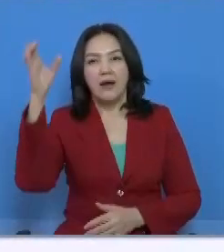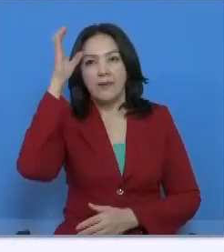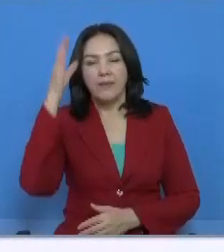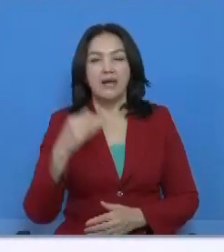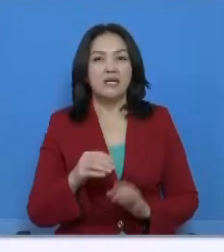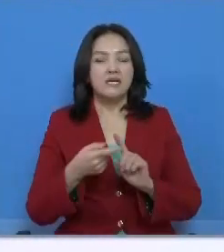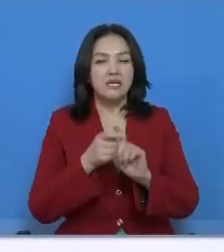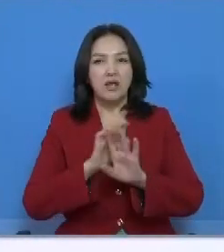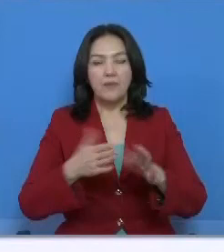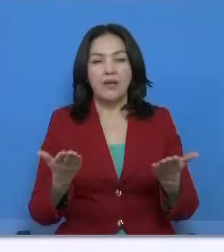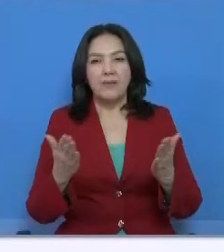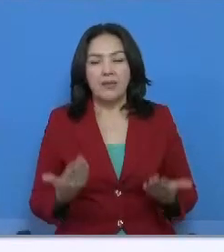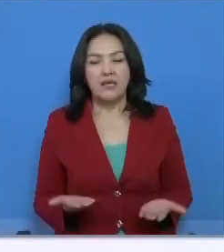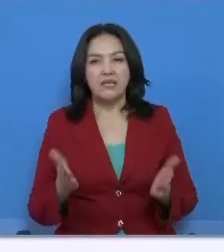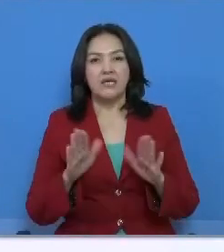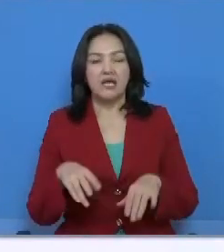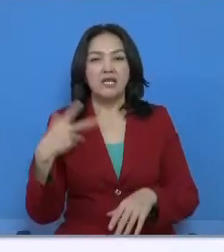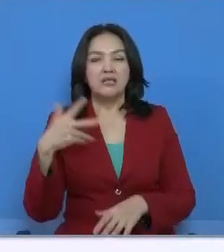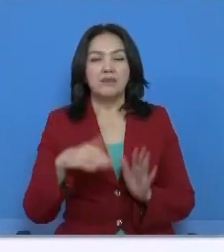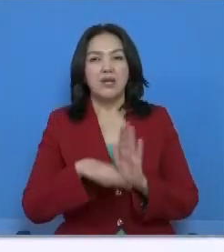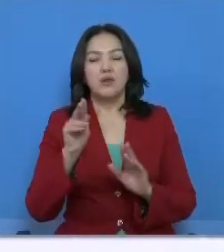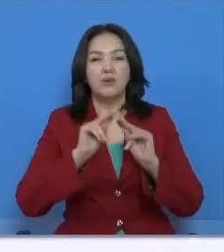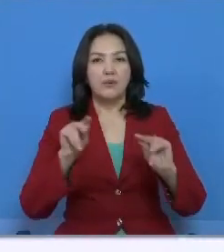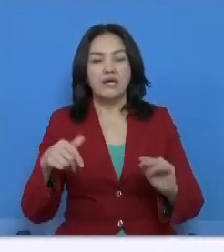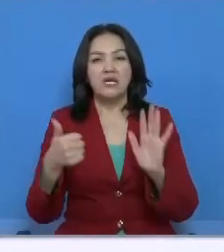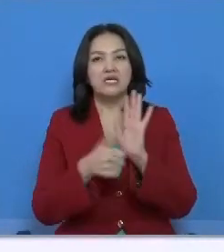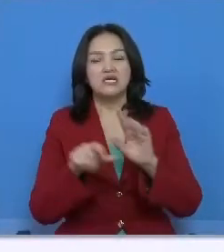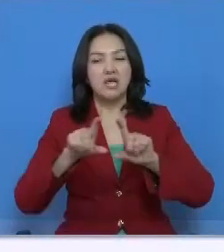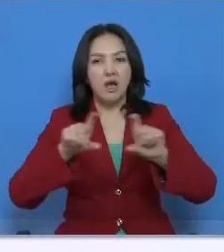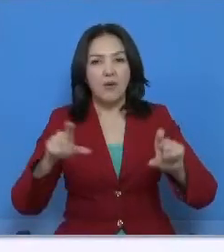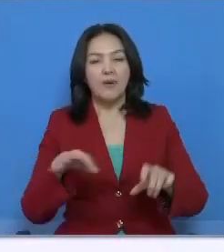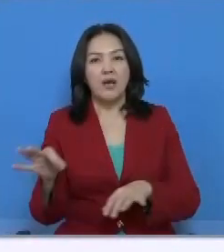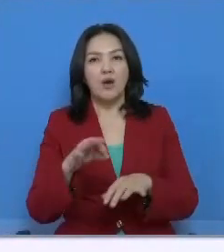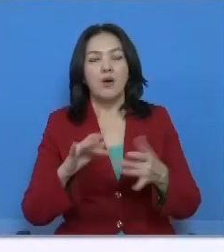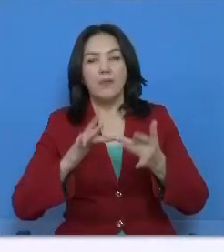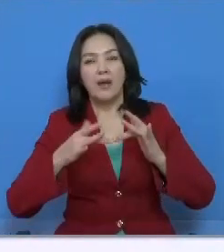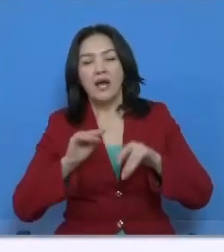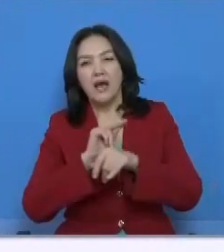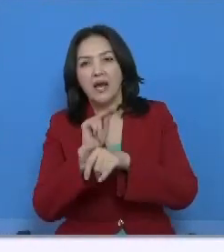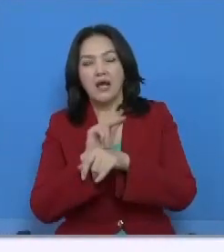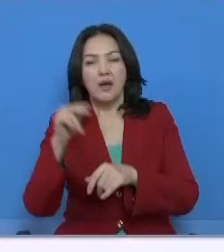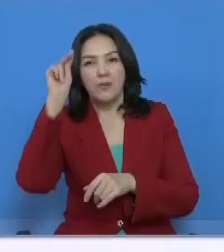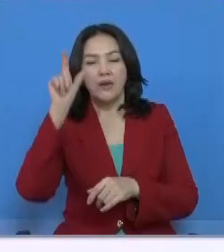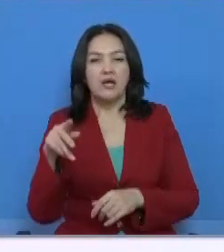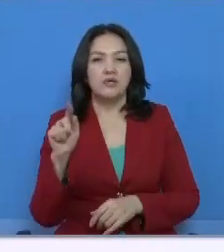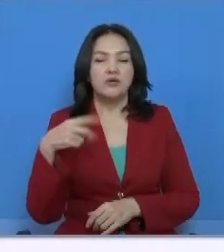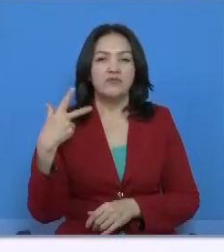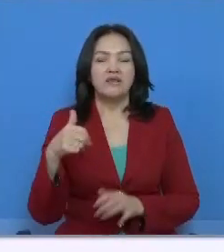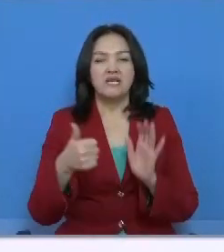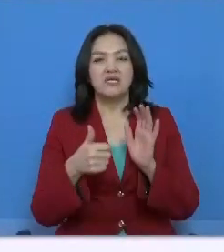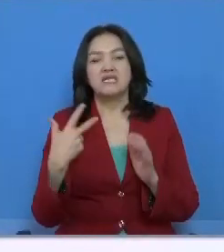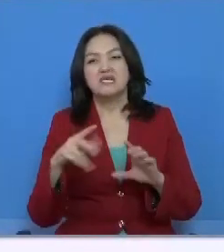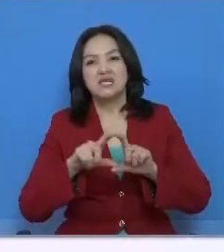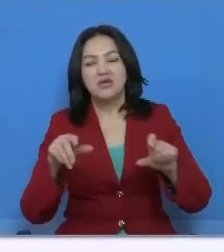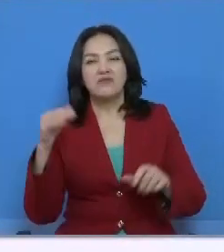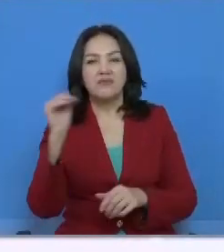образования независимо от места жительства. 35 лучших учителей 6 ведущих школ области ведут онлайн-обучение для учащихся 120 школ по